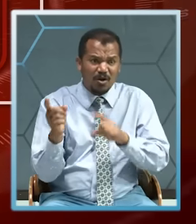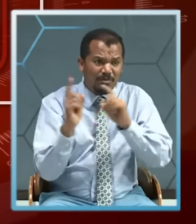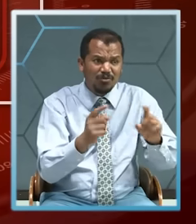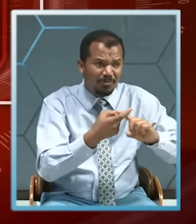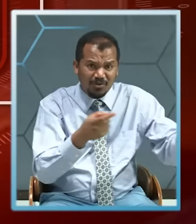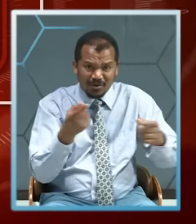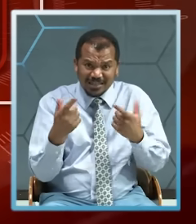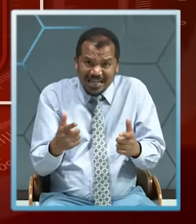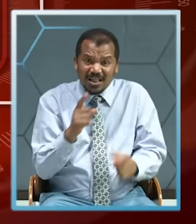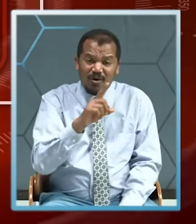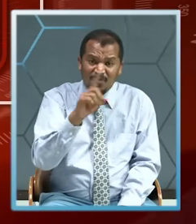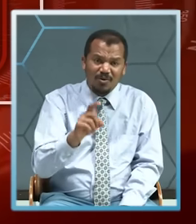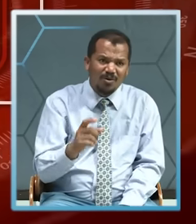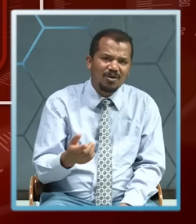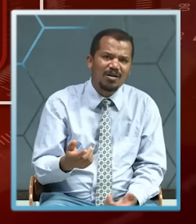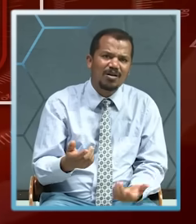ድንገት ነው የመጡት ተቋሾቹ?